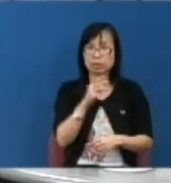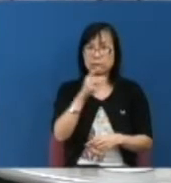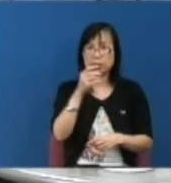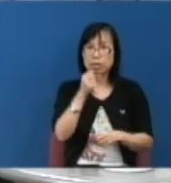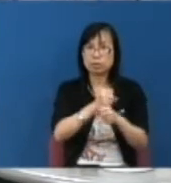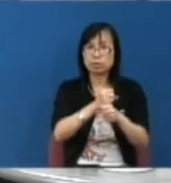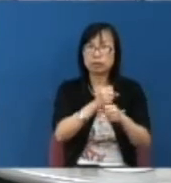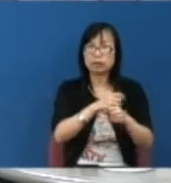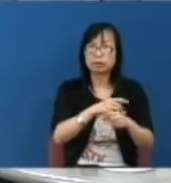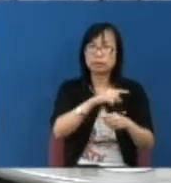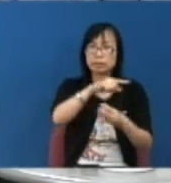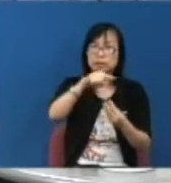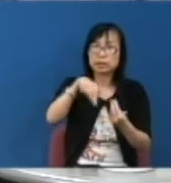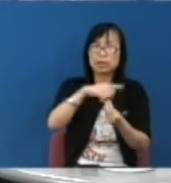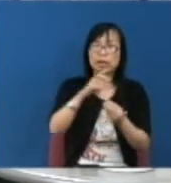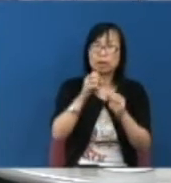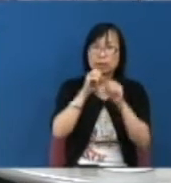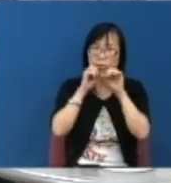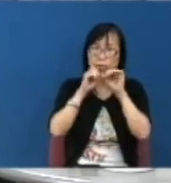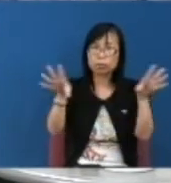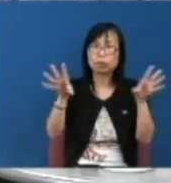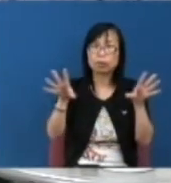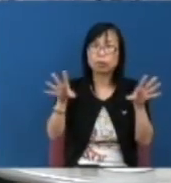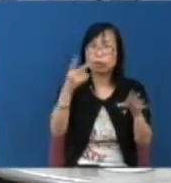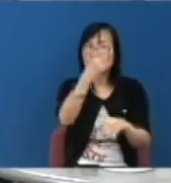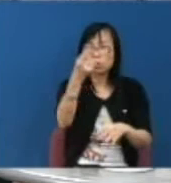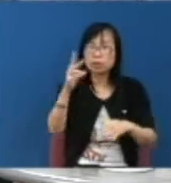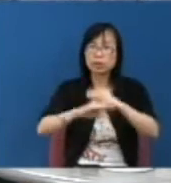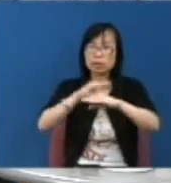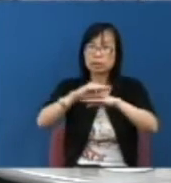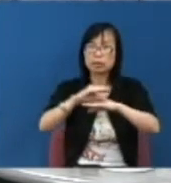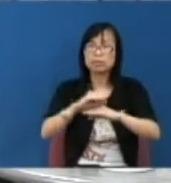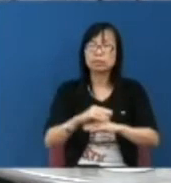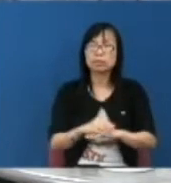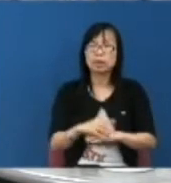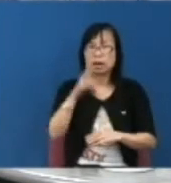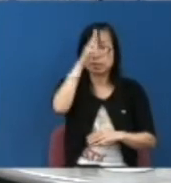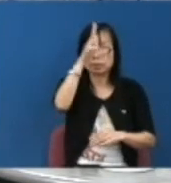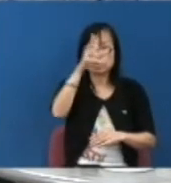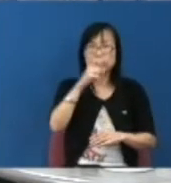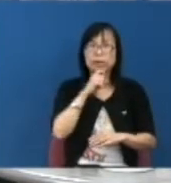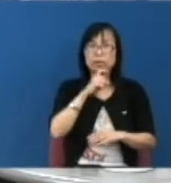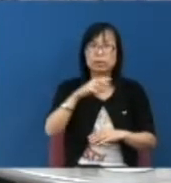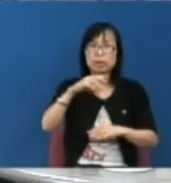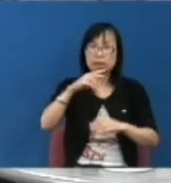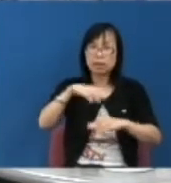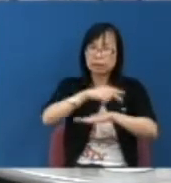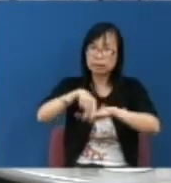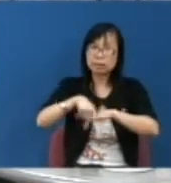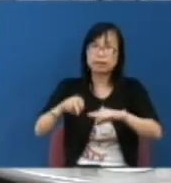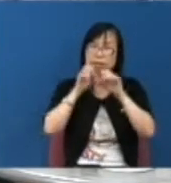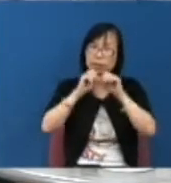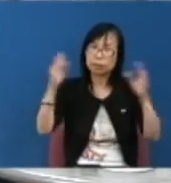本就係好希望咧可以推動一個綠色嘅建築噶嘛。咁但問題就係希望政府咧有一個政策咧可以去鼓勵咯。咁所以點